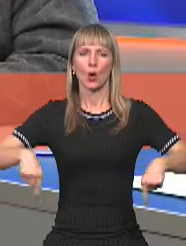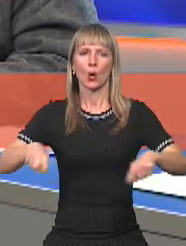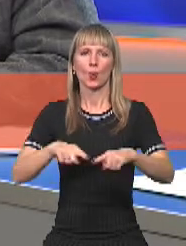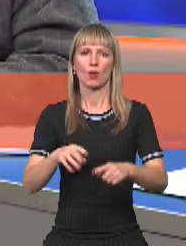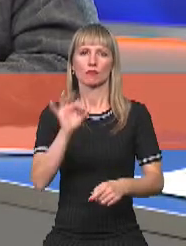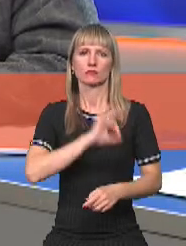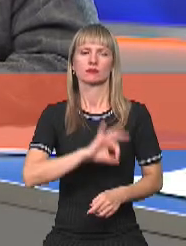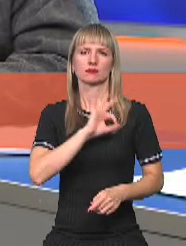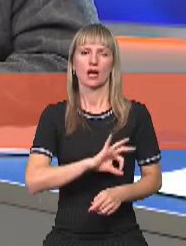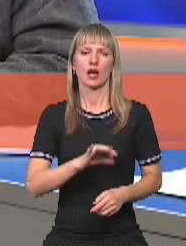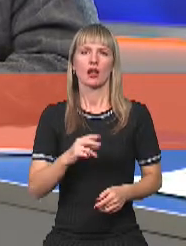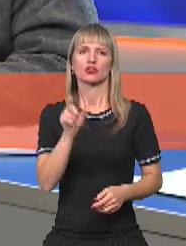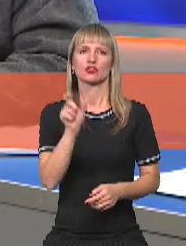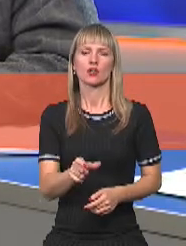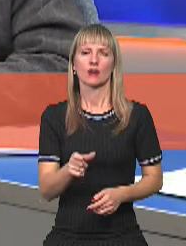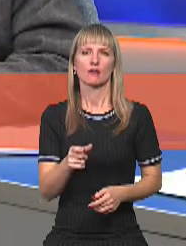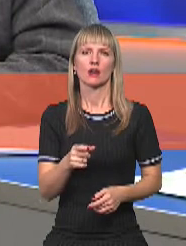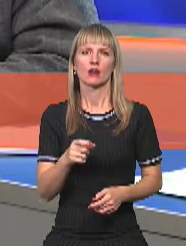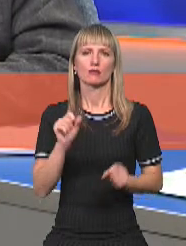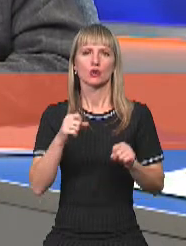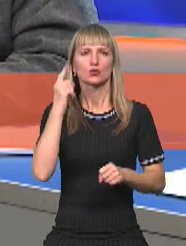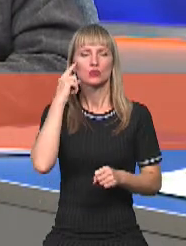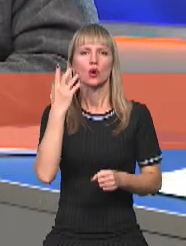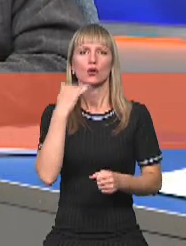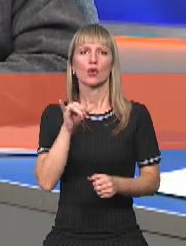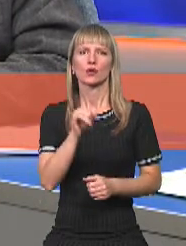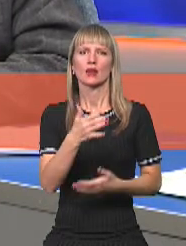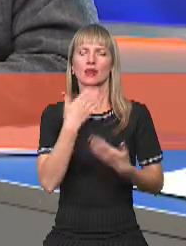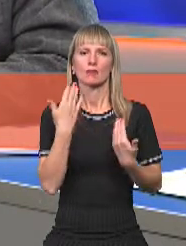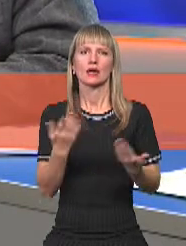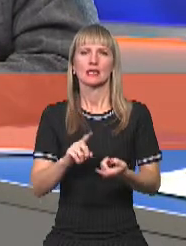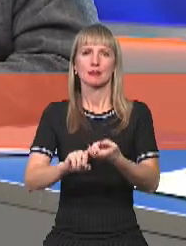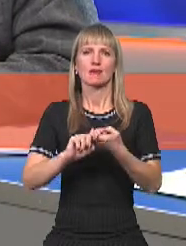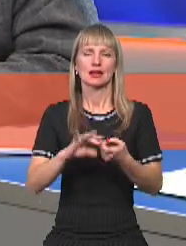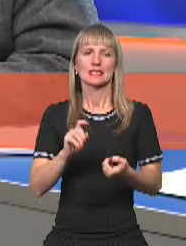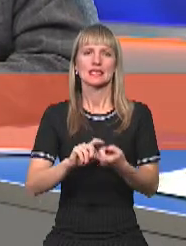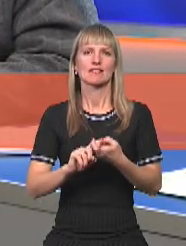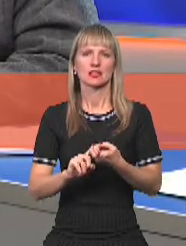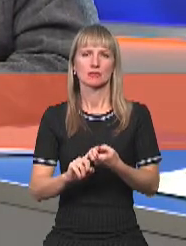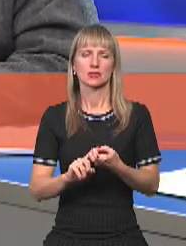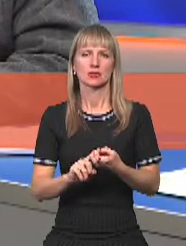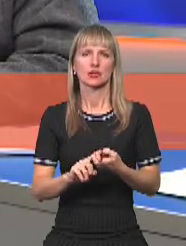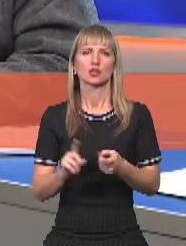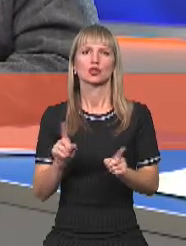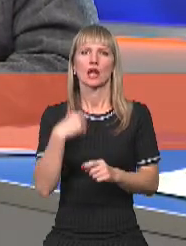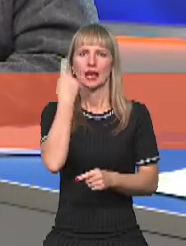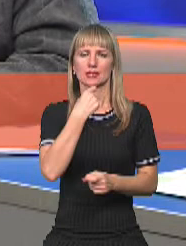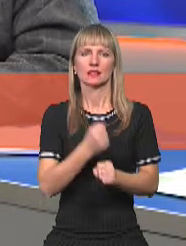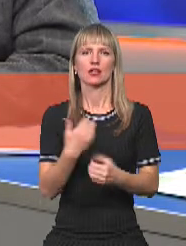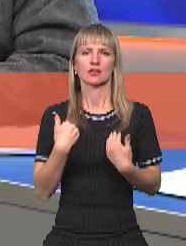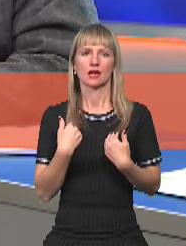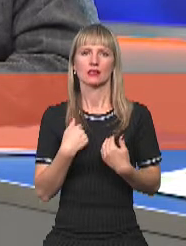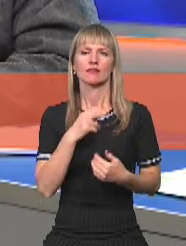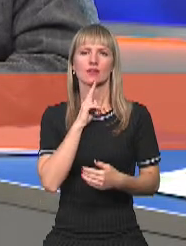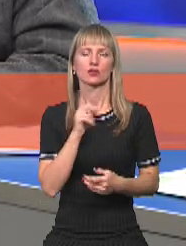человек свободен только тогда, когда у него практически нет таких никаких привязанностей и зависимостей. То есть что лично делаю я? Я